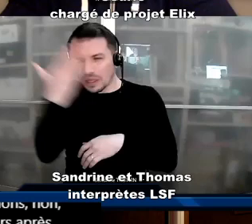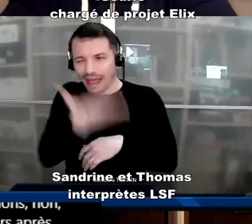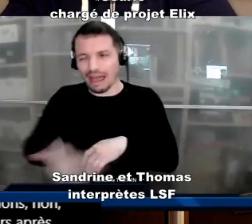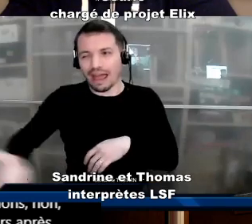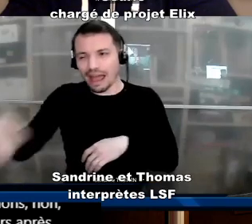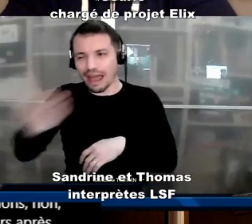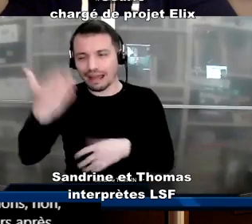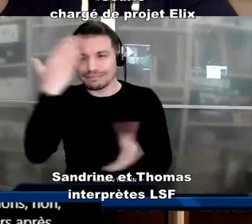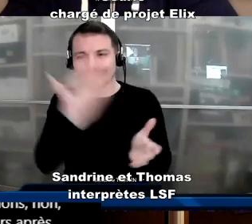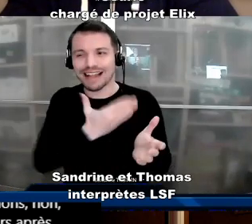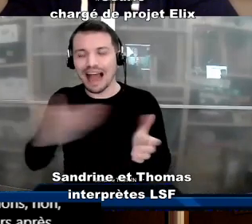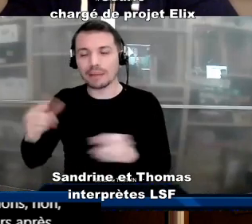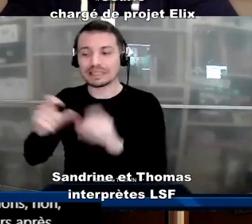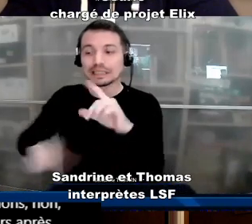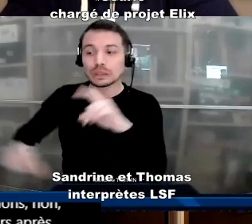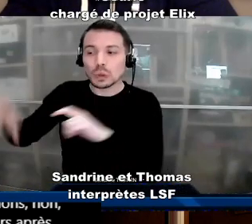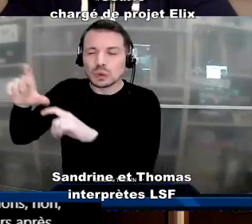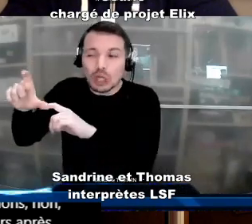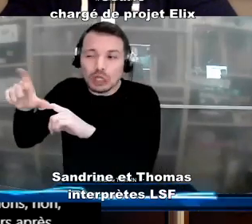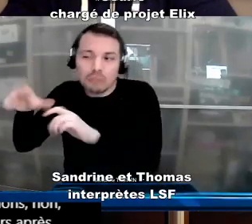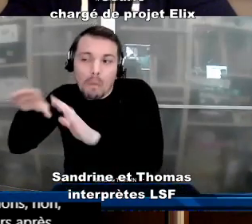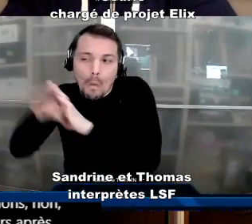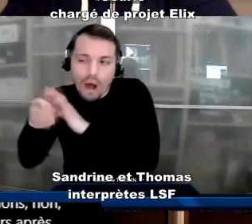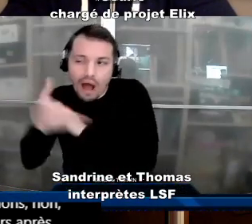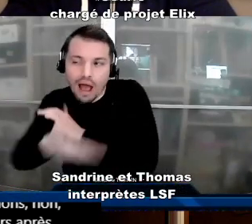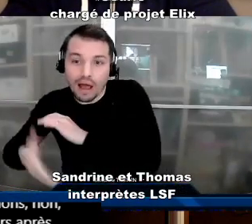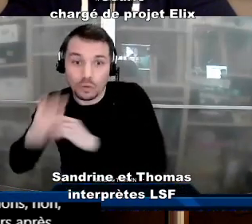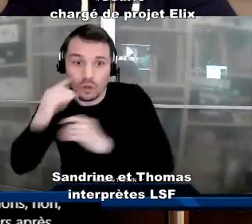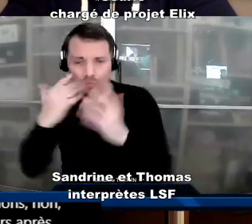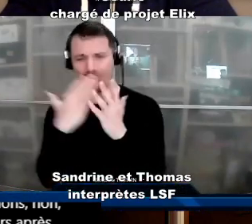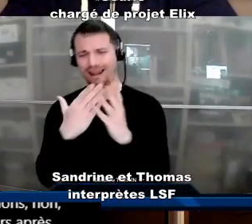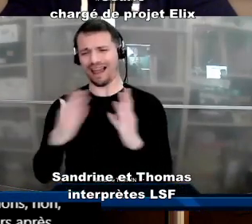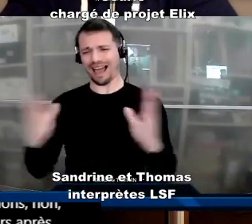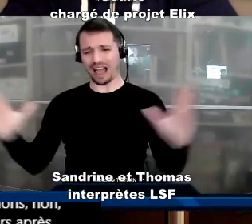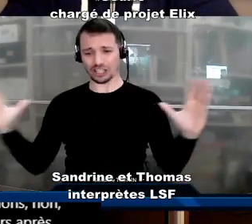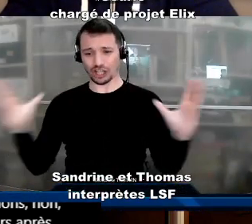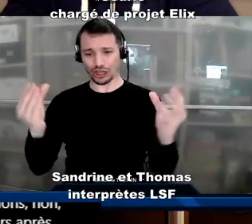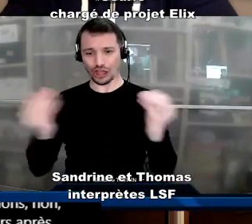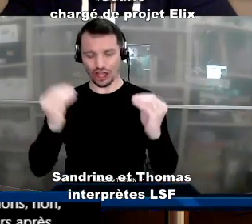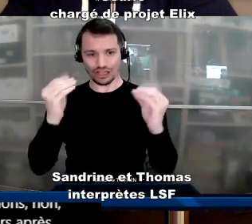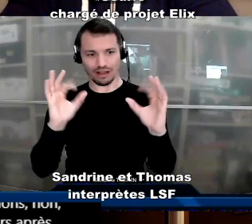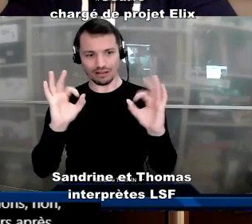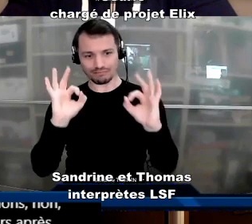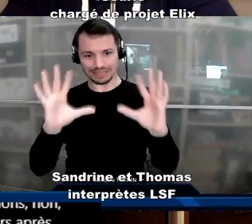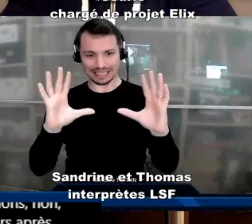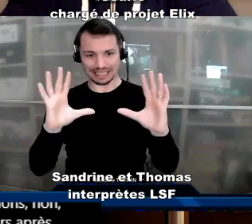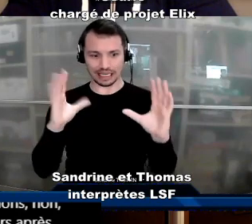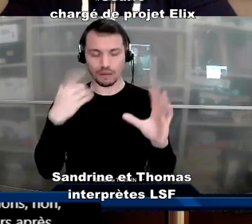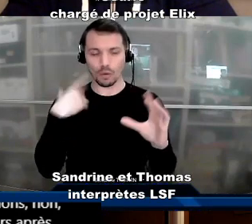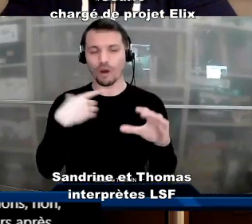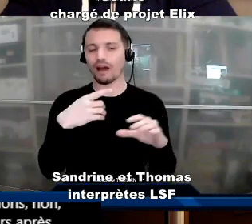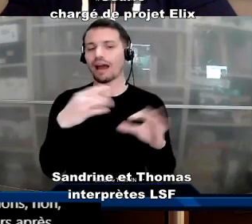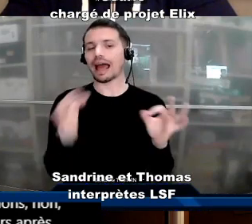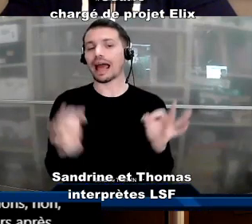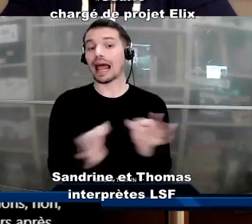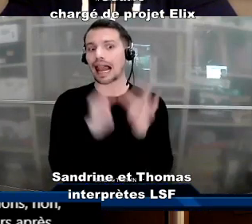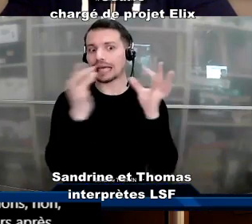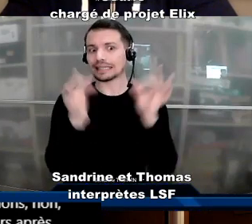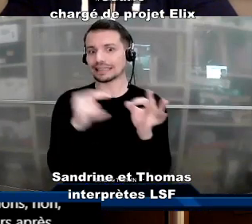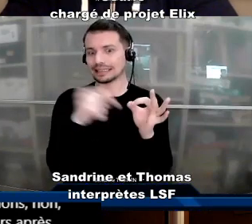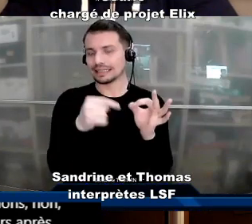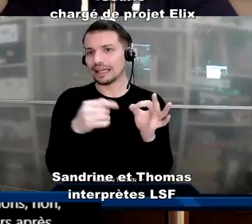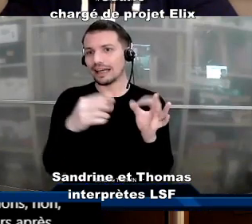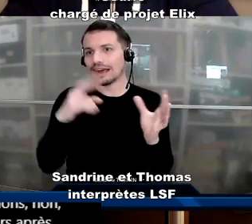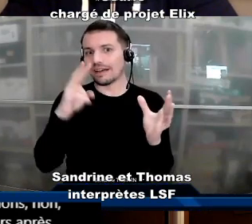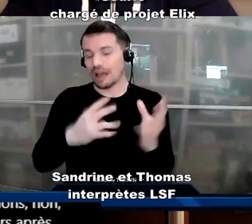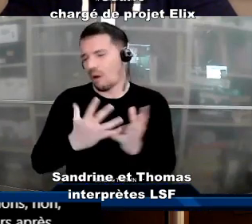de Sens. Donc là, ça permet d'avoir vraiment une vision beaucoup plus large de tout le travail qui est fait. Parce qu'Elix, c'est un travail vraiment